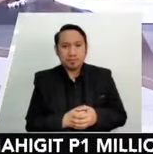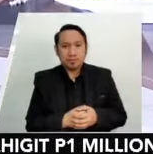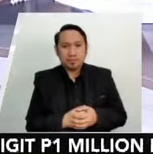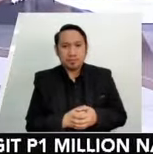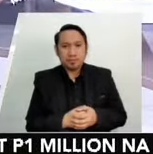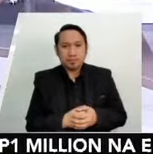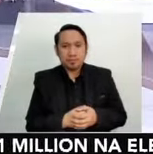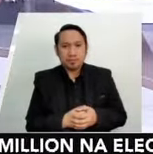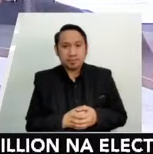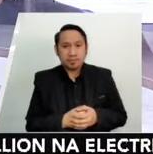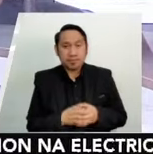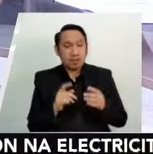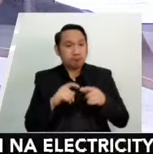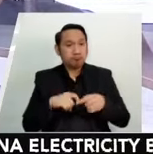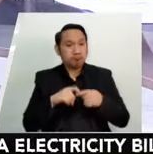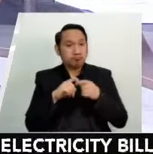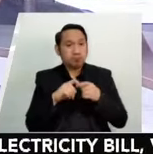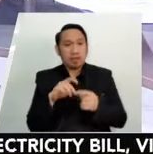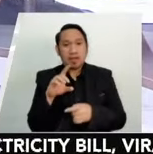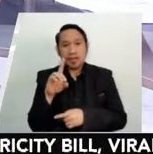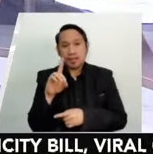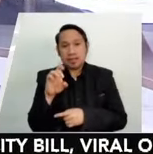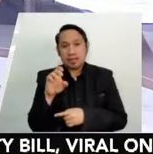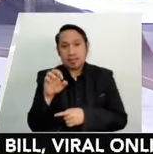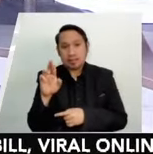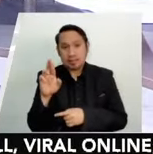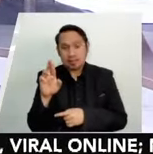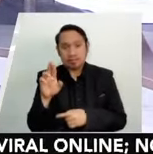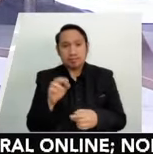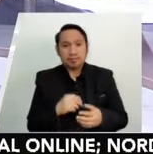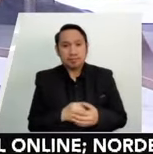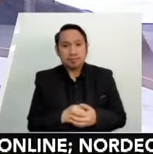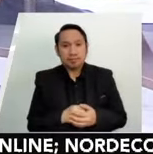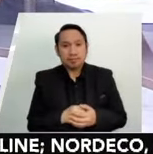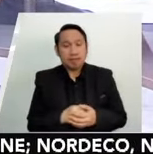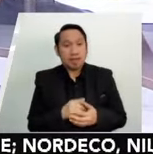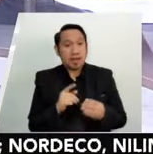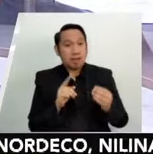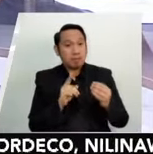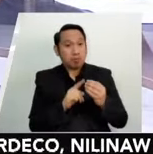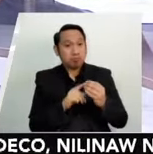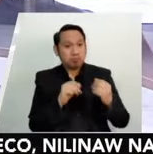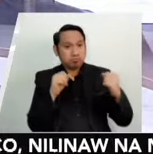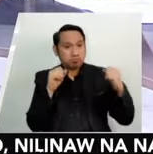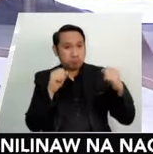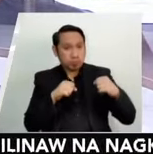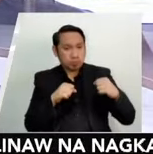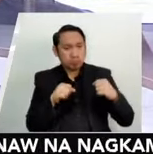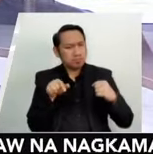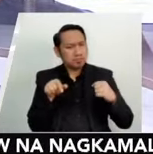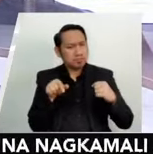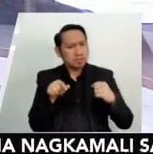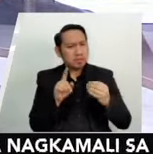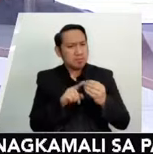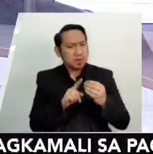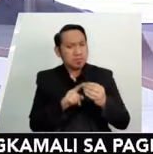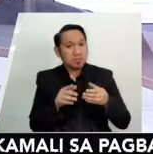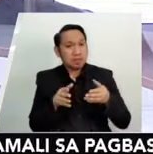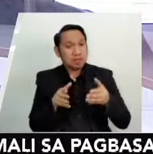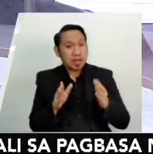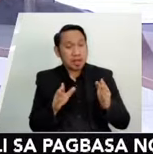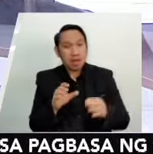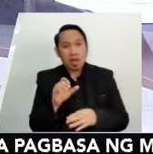Kinansela ng Department of Environment and Natural Resources ang kasunduan na nagpapahintulot sa Socorro Bayanihan